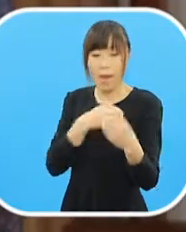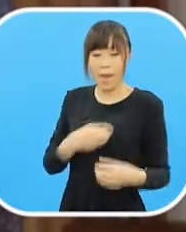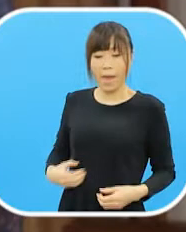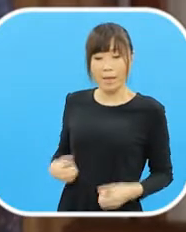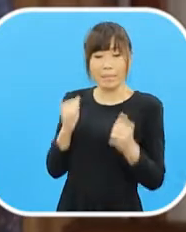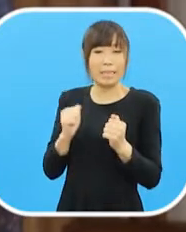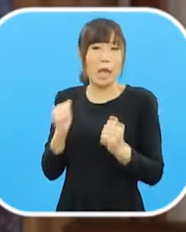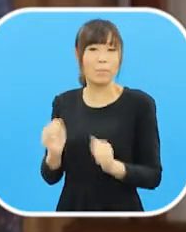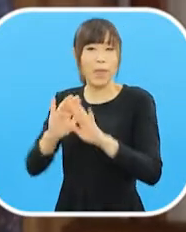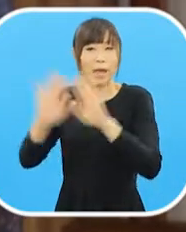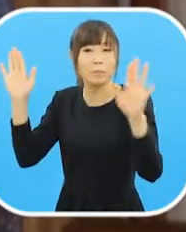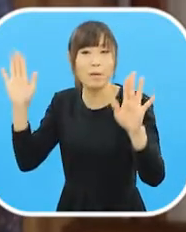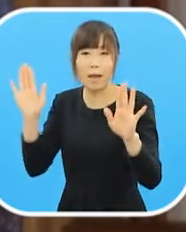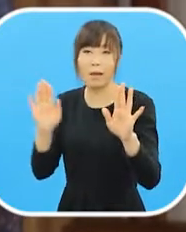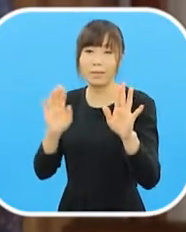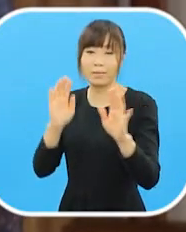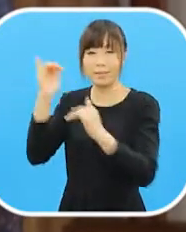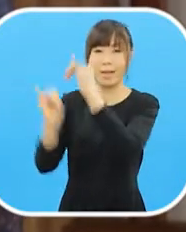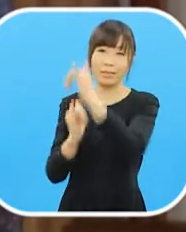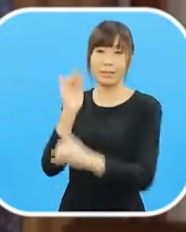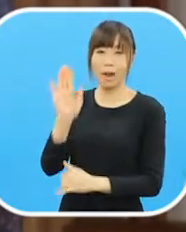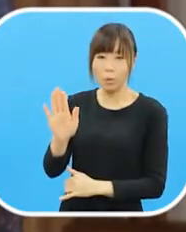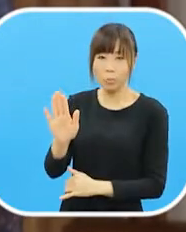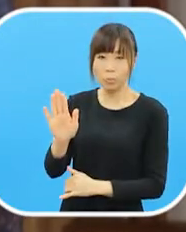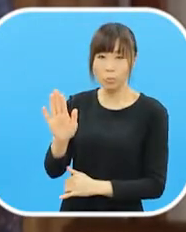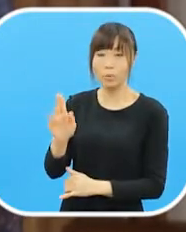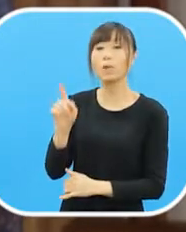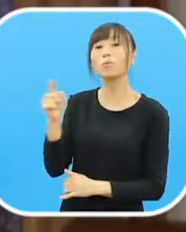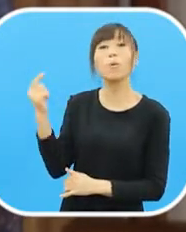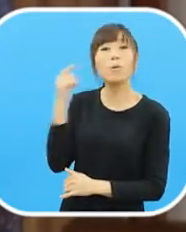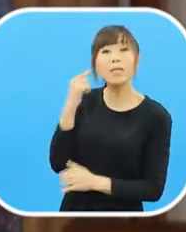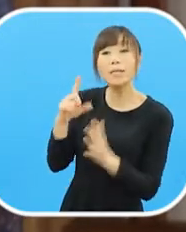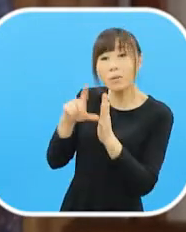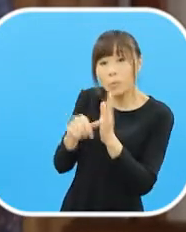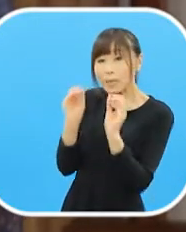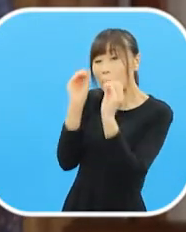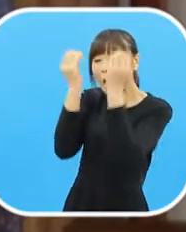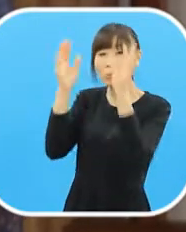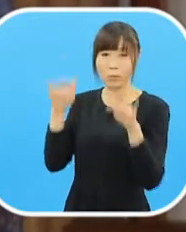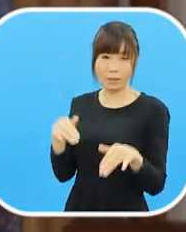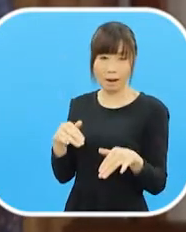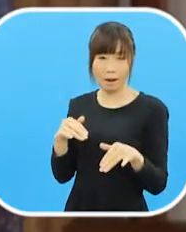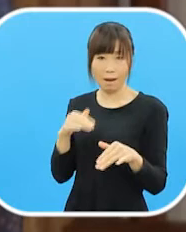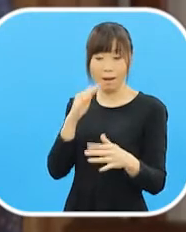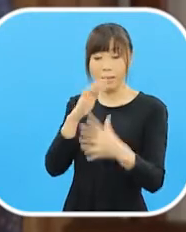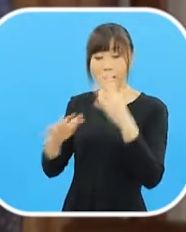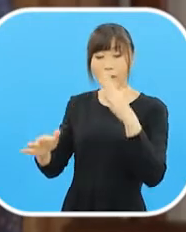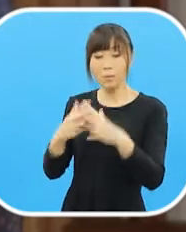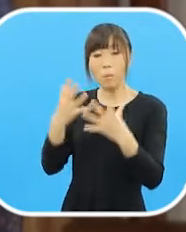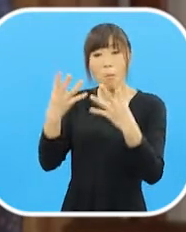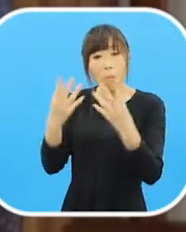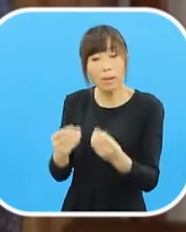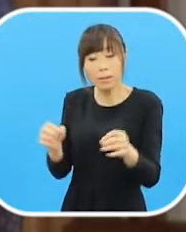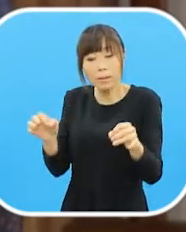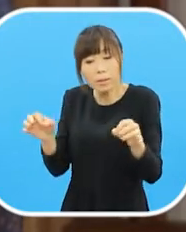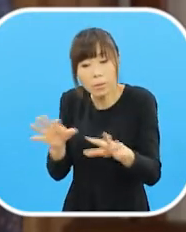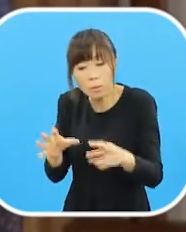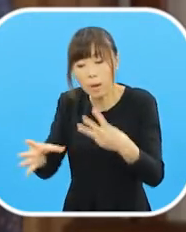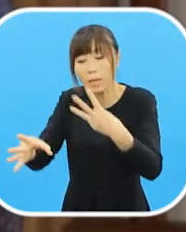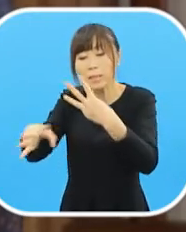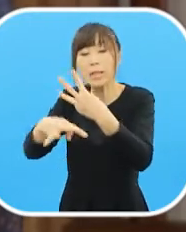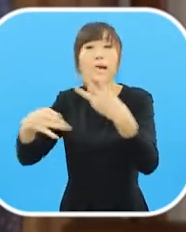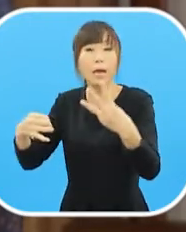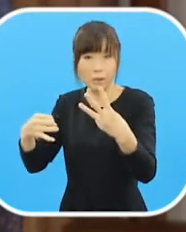った、それを聞いた時、私感動したんですね、わずか戦後3ヶ月ぐらいで、どこの県